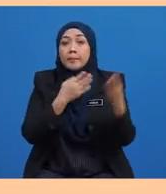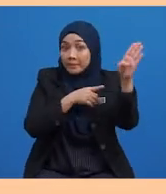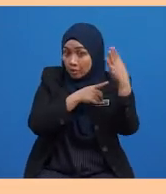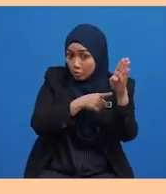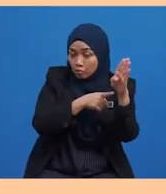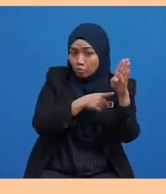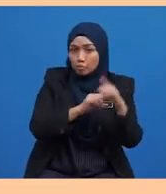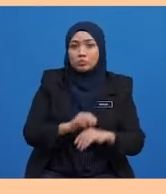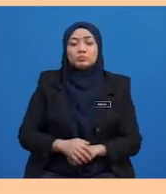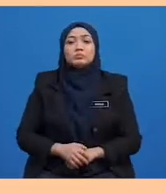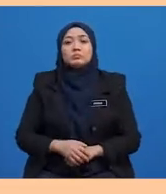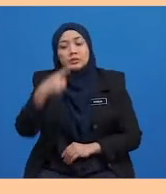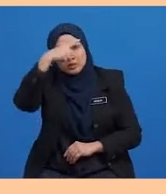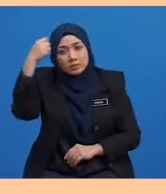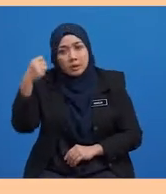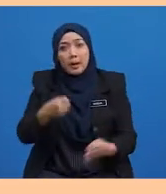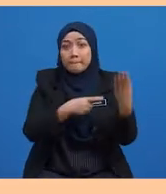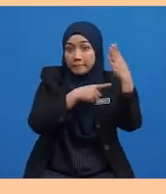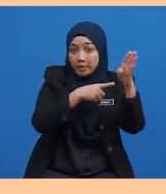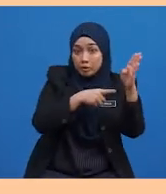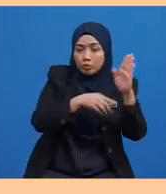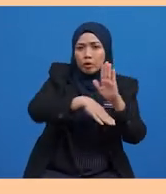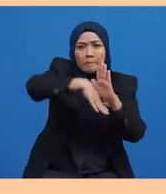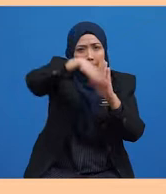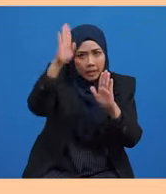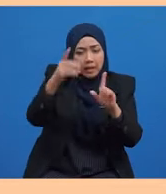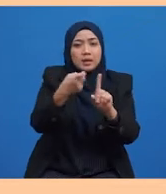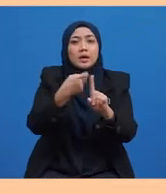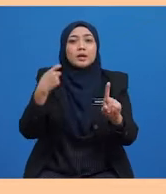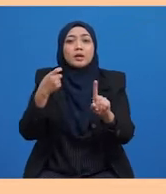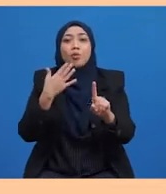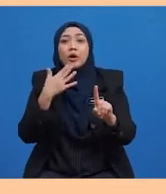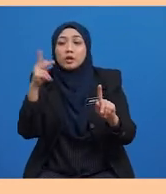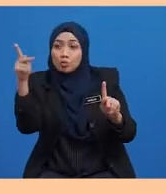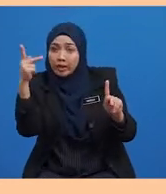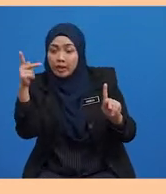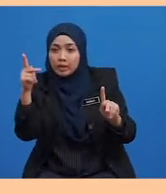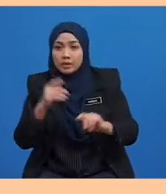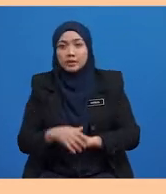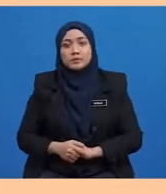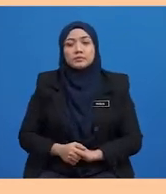Ini kerana bola berwarna biru adalah lebih daripada berwarna kuning.